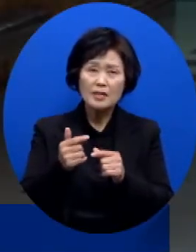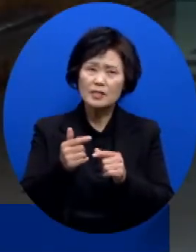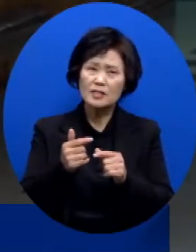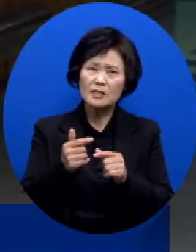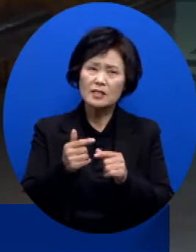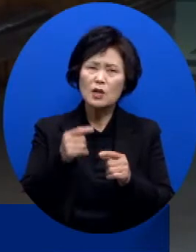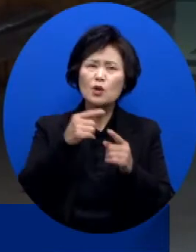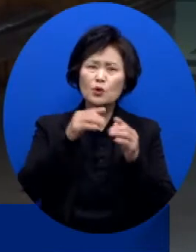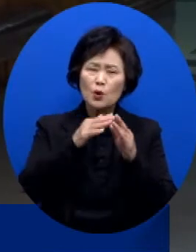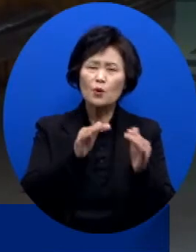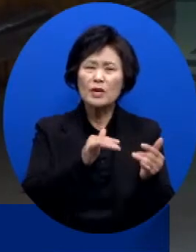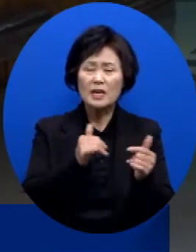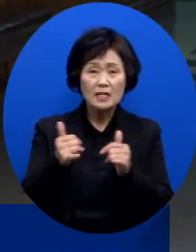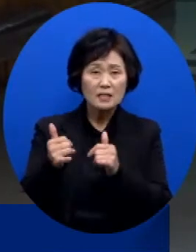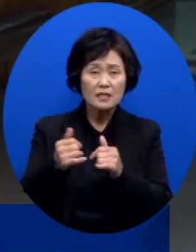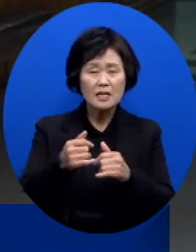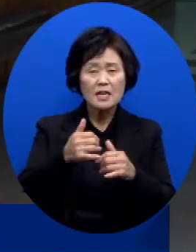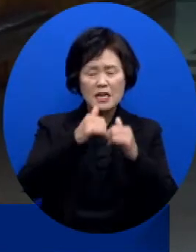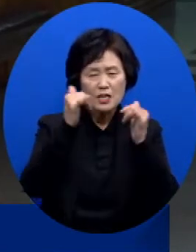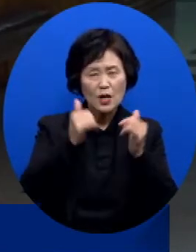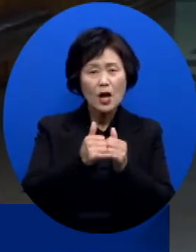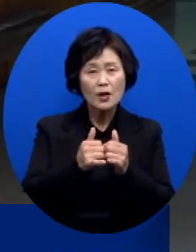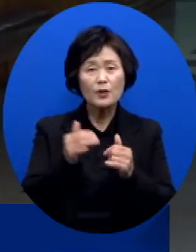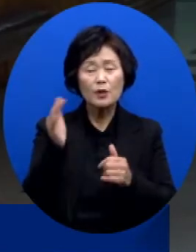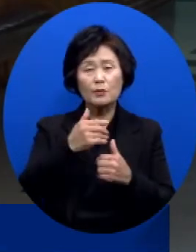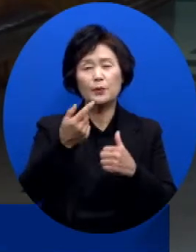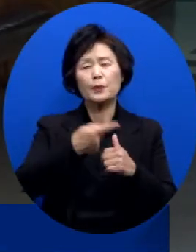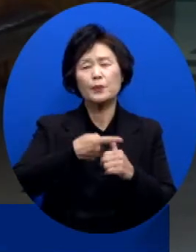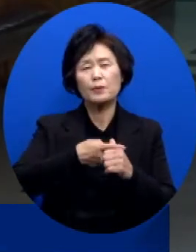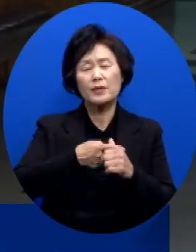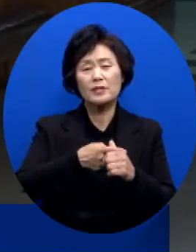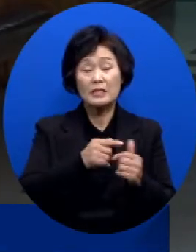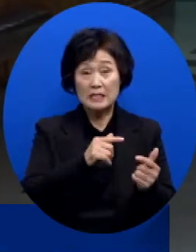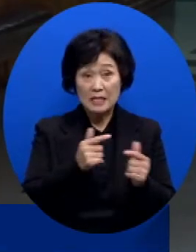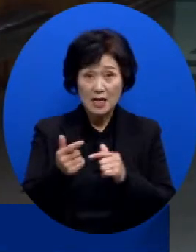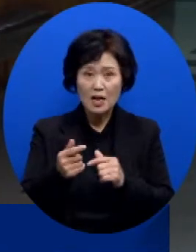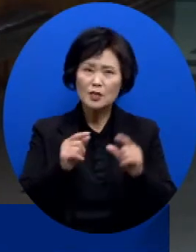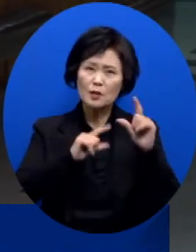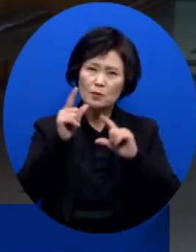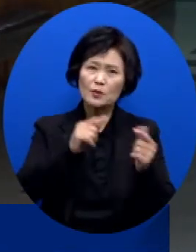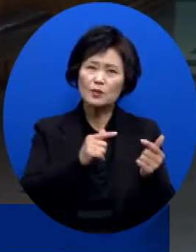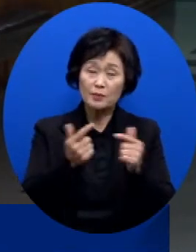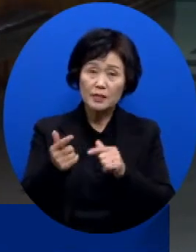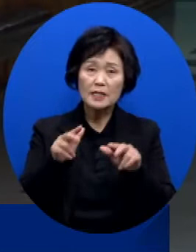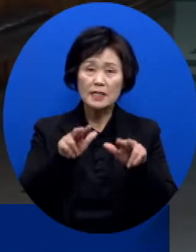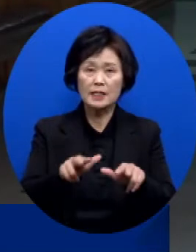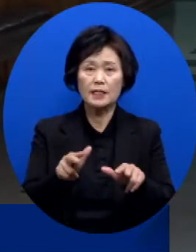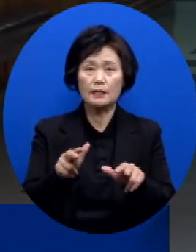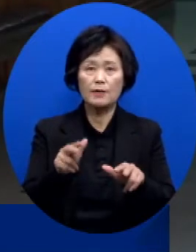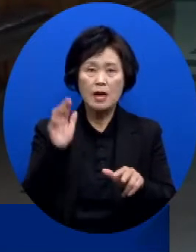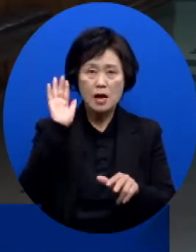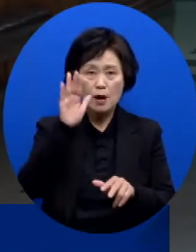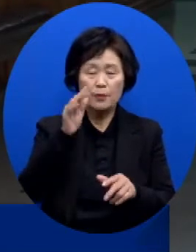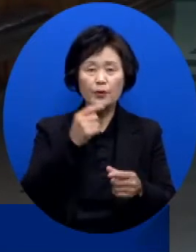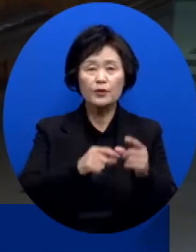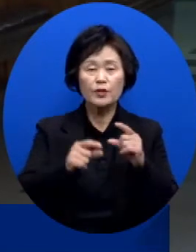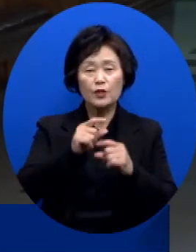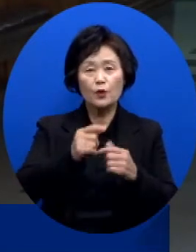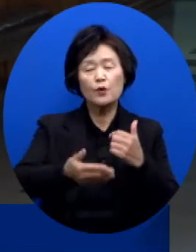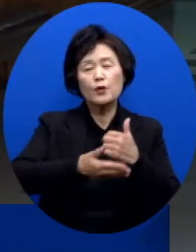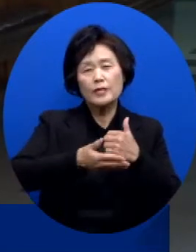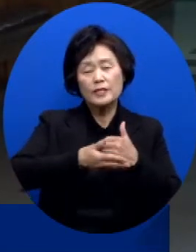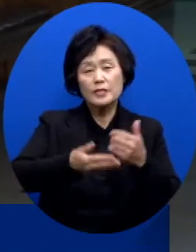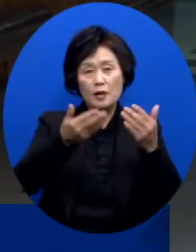사회로부터 지탄받던 모든 것들도 이제부터 열심히 칭찬받는 그래서 주님 말씀대로